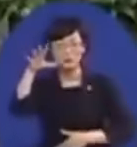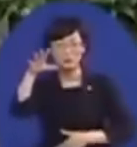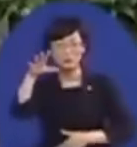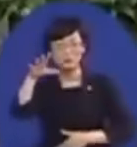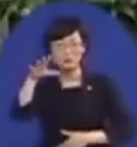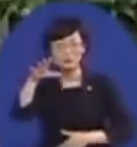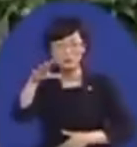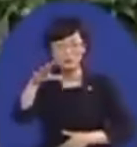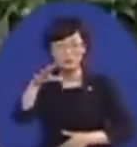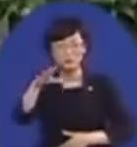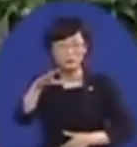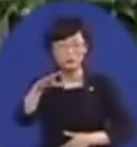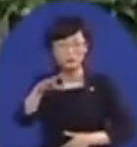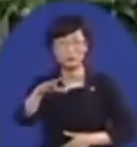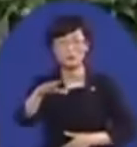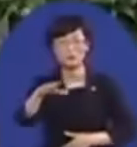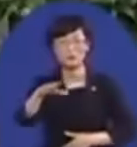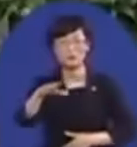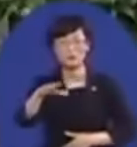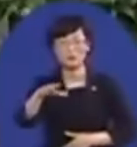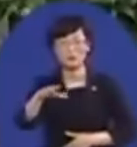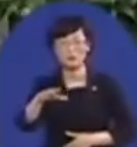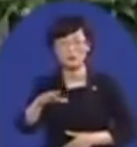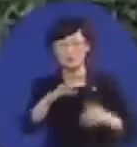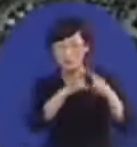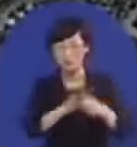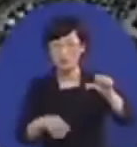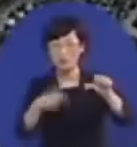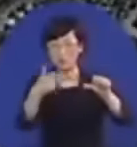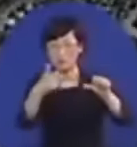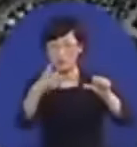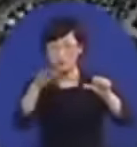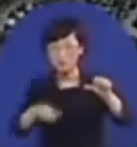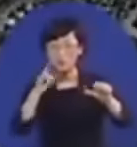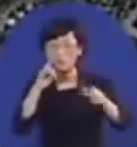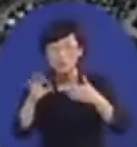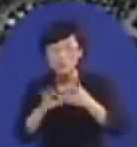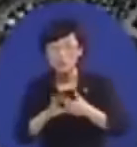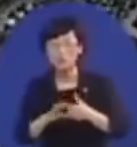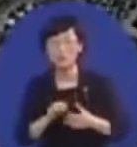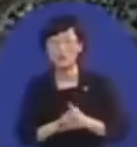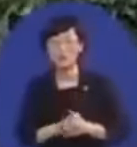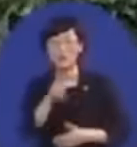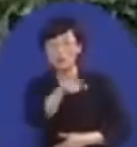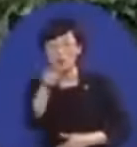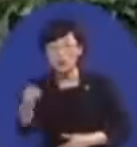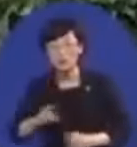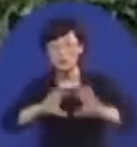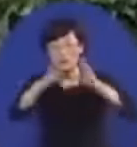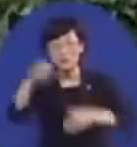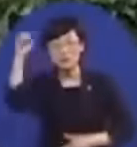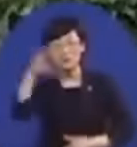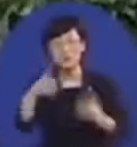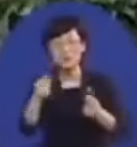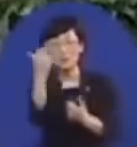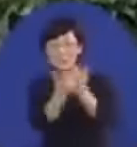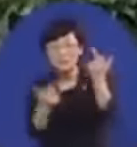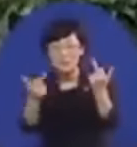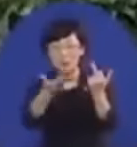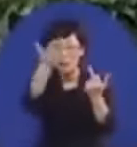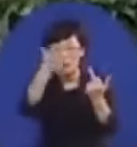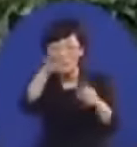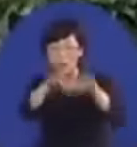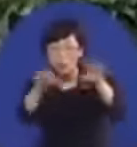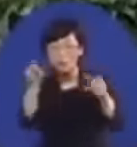증언자가 우리는 되도록 부름을 받는 것입니다. 마태복음 5장 14절로 16절 너희는 세상의 빛이라 산 위에 있는